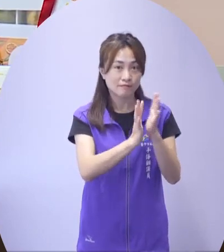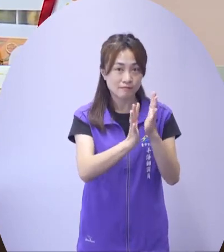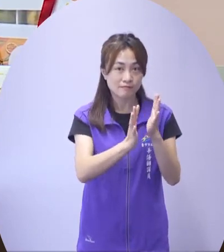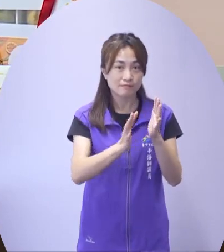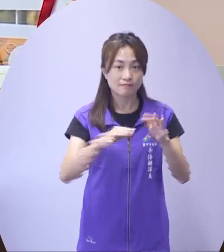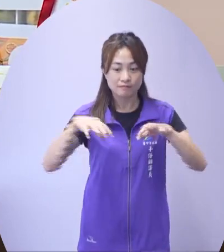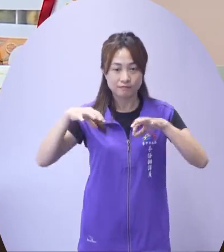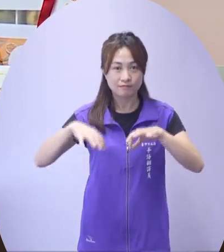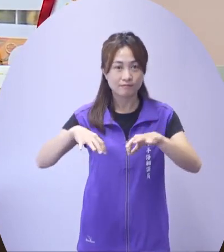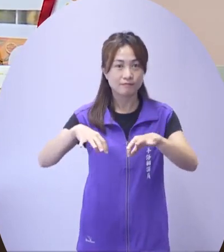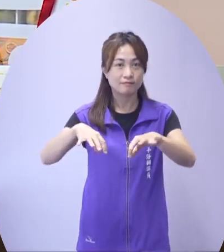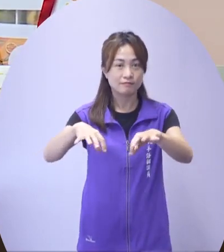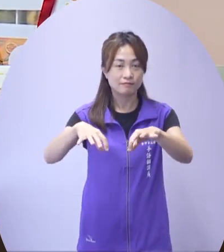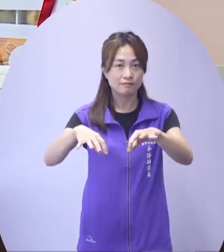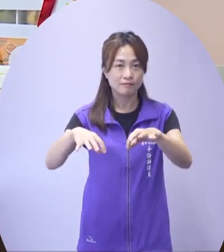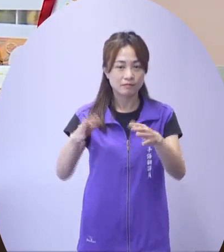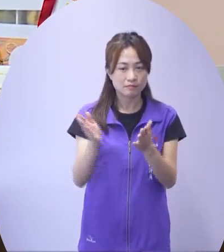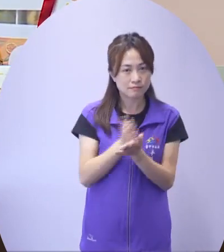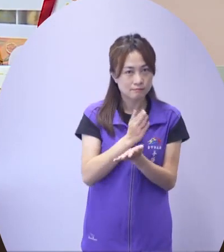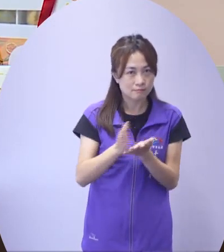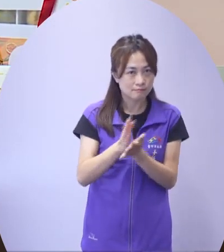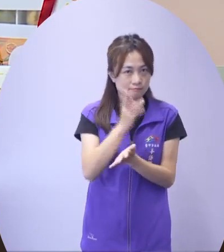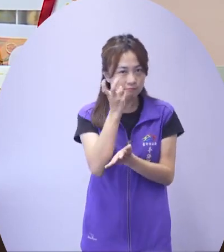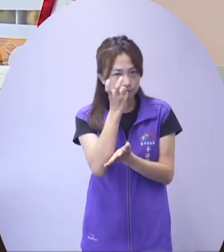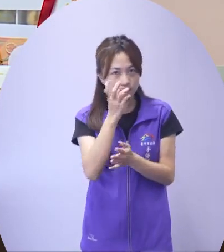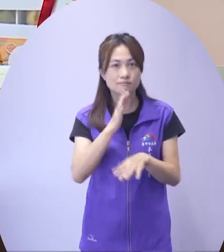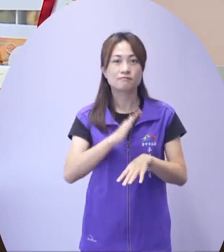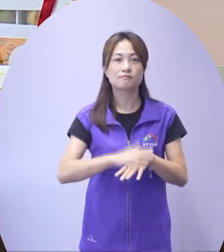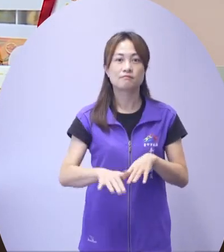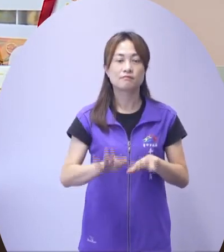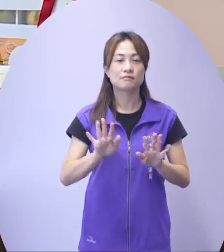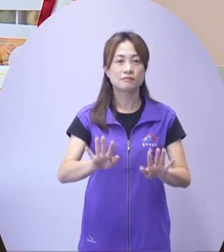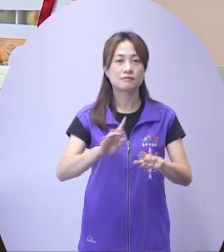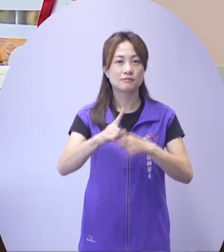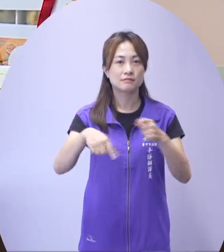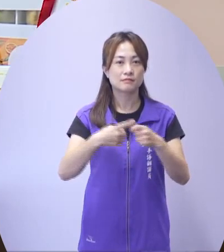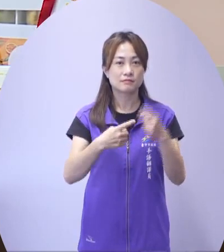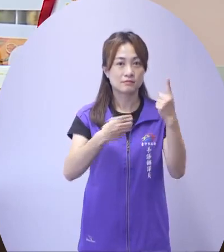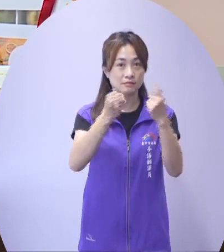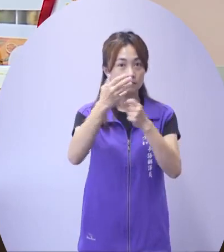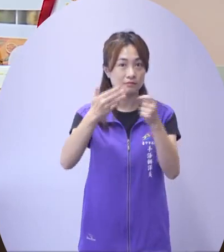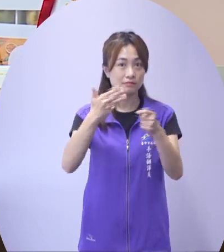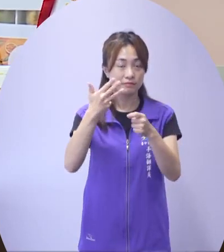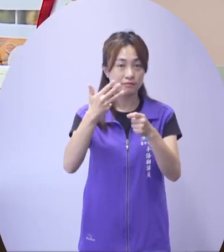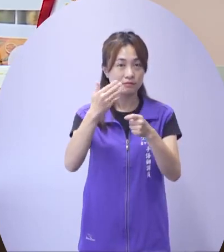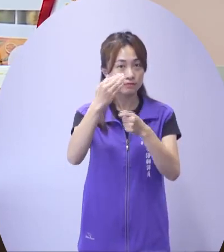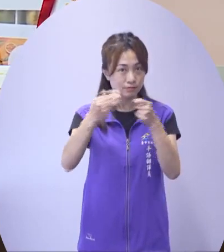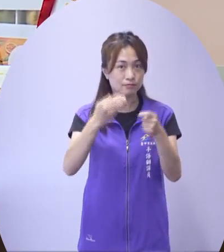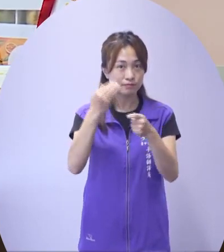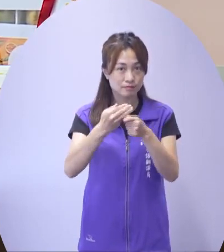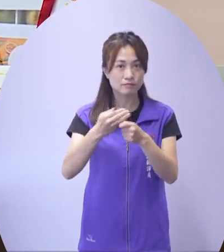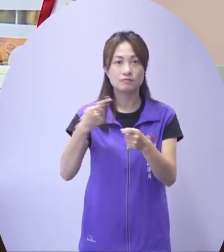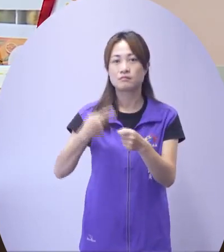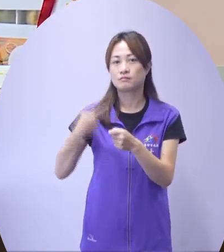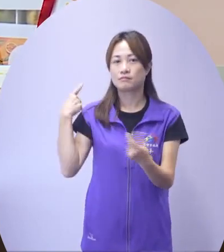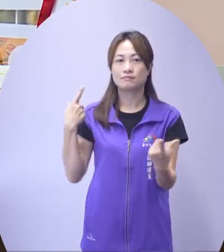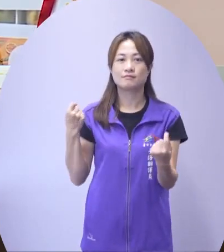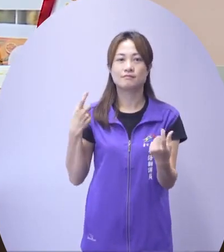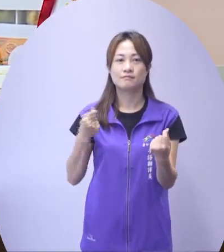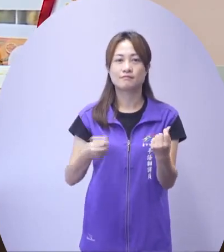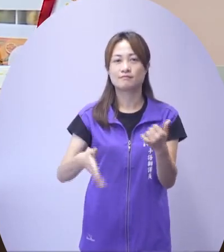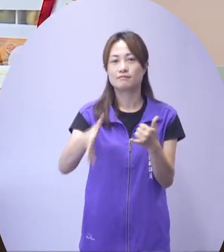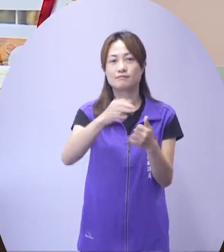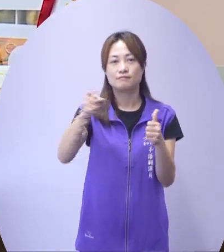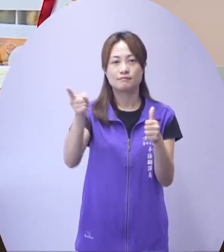呢，加以评核。那这个今年109年跟我们去年一样，我们都拿下全